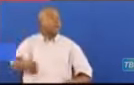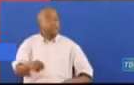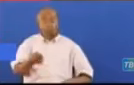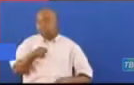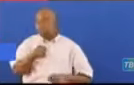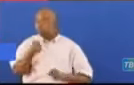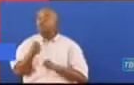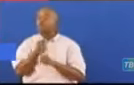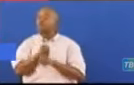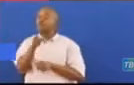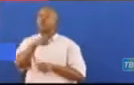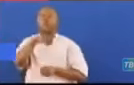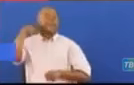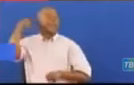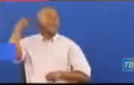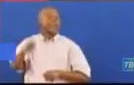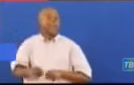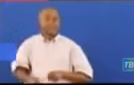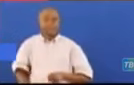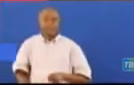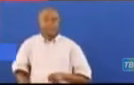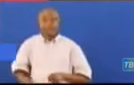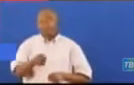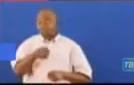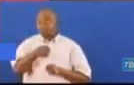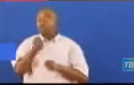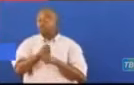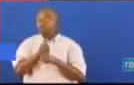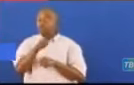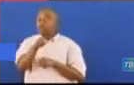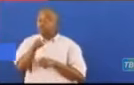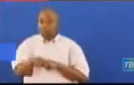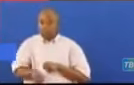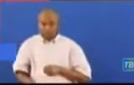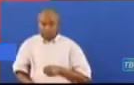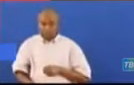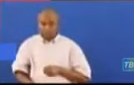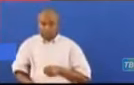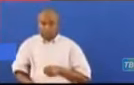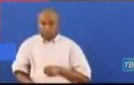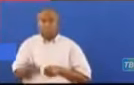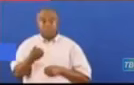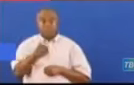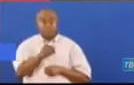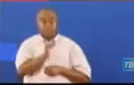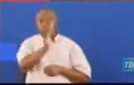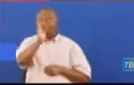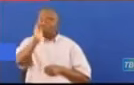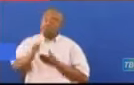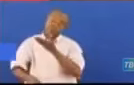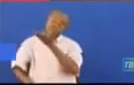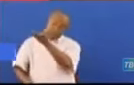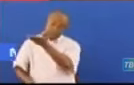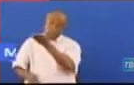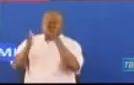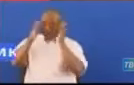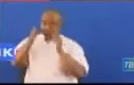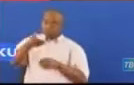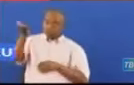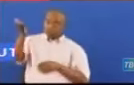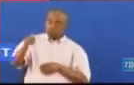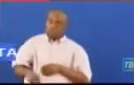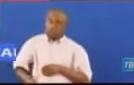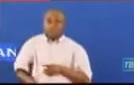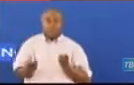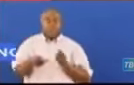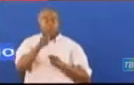naye. Sisi tutadili naye. Mheshimiwa speaker nataka nikwambie kama kuna mtu